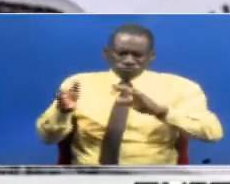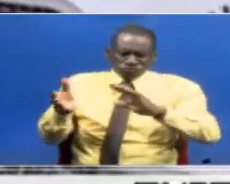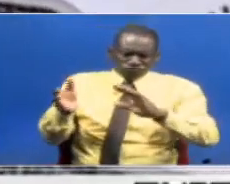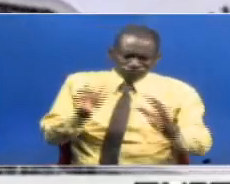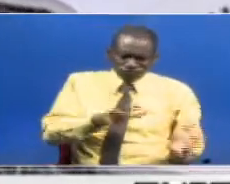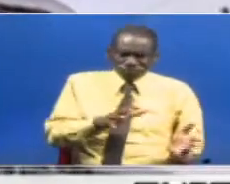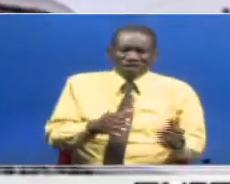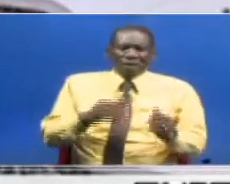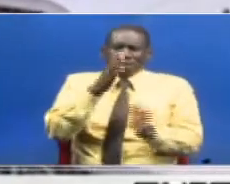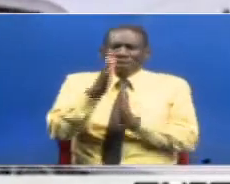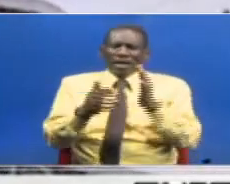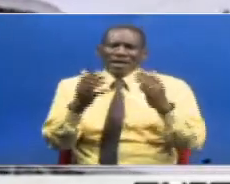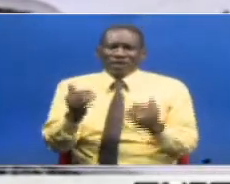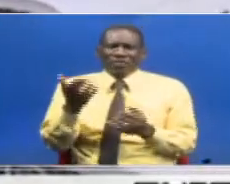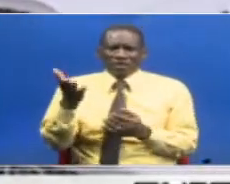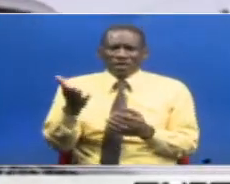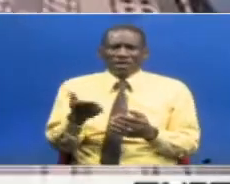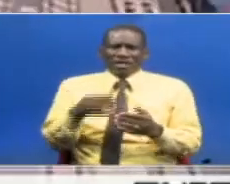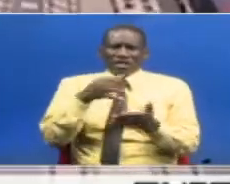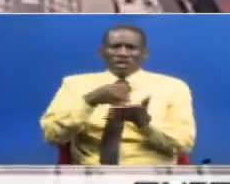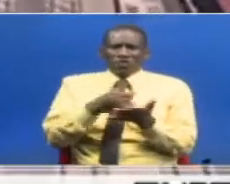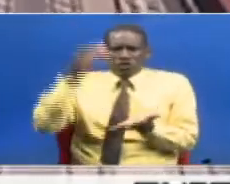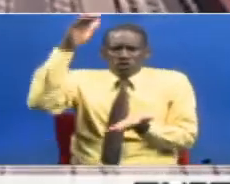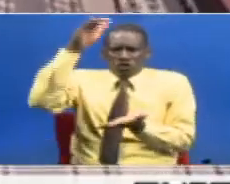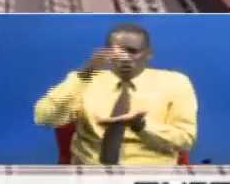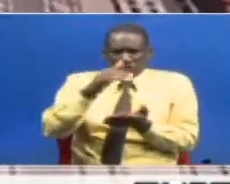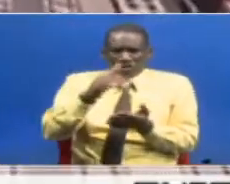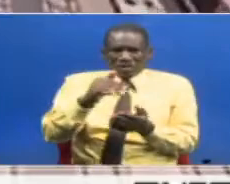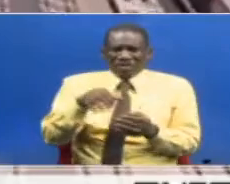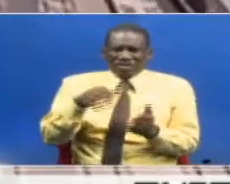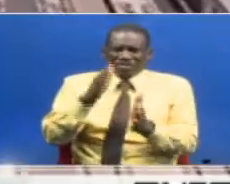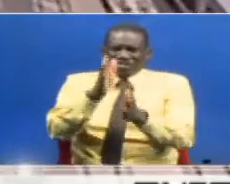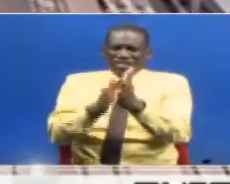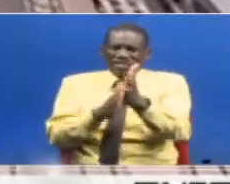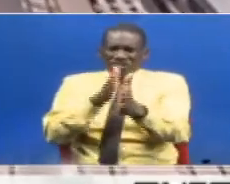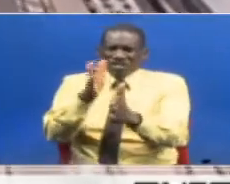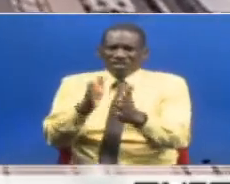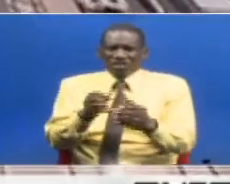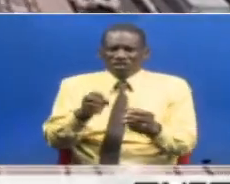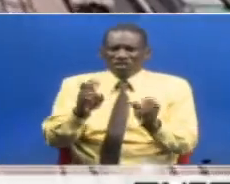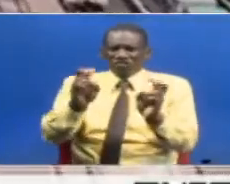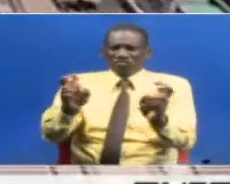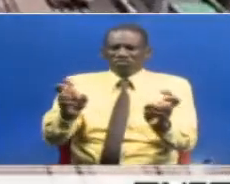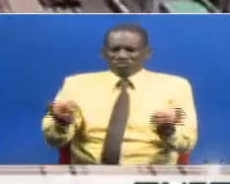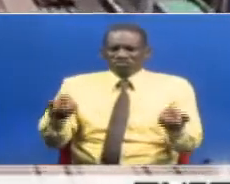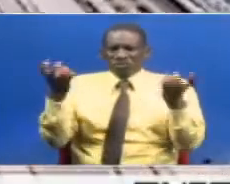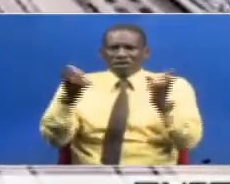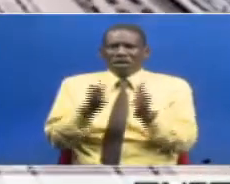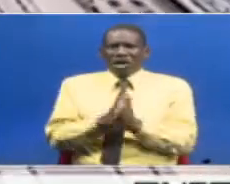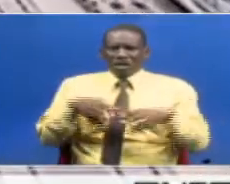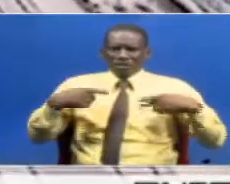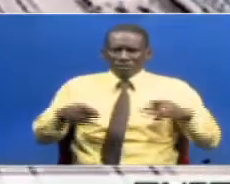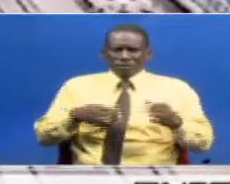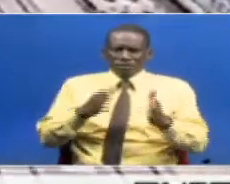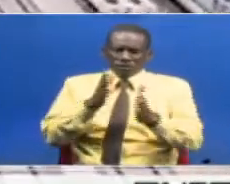sasa umewekwa ikiwemo kupunguza idadi ya treni za kubeba makasha, huku zile za abiria pia